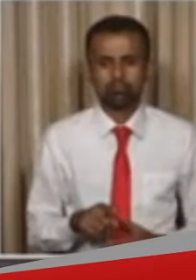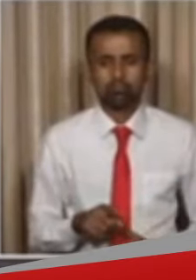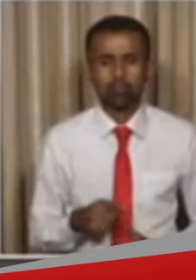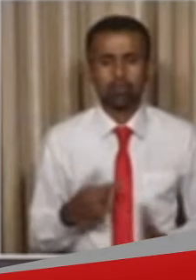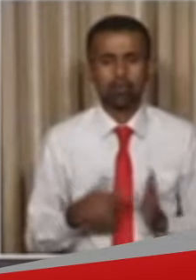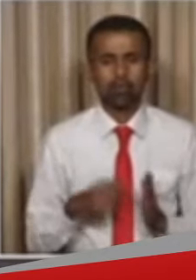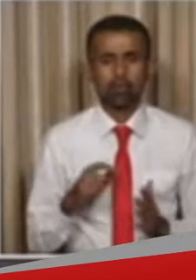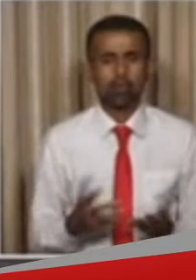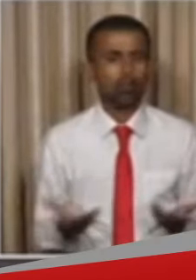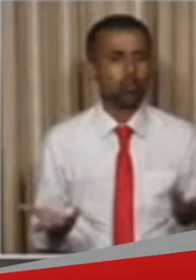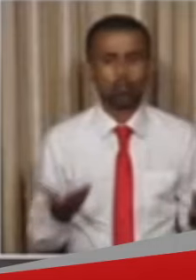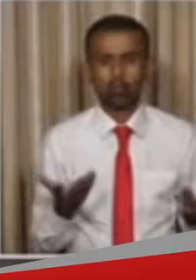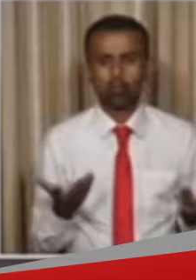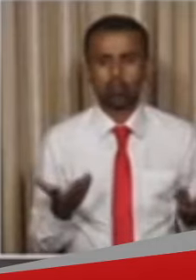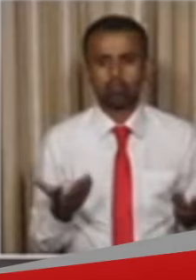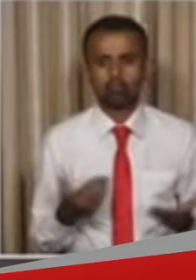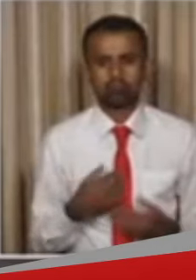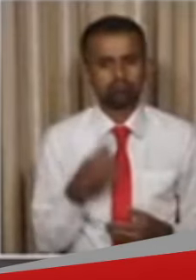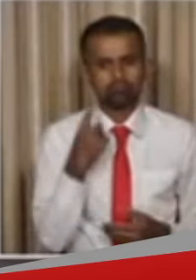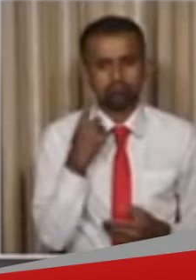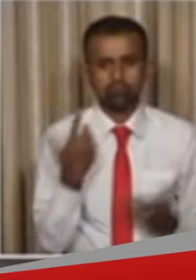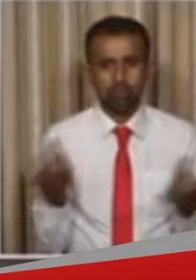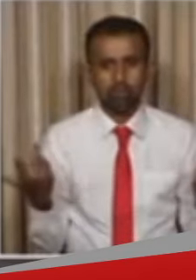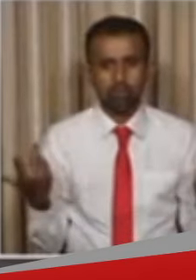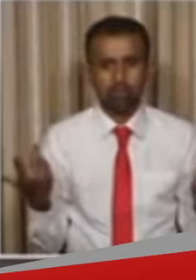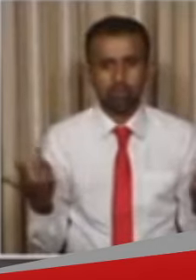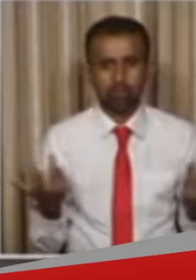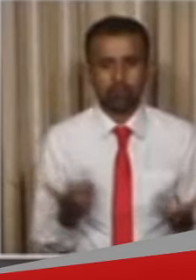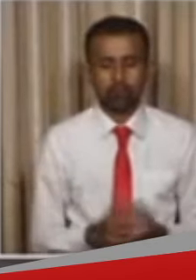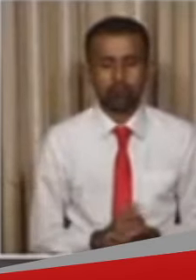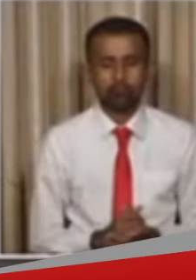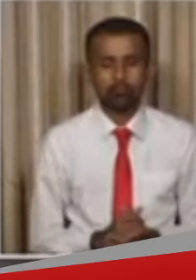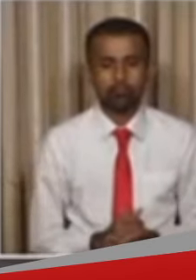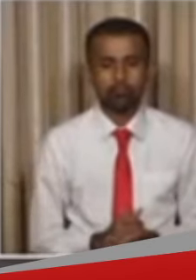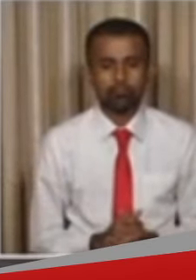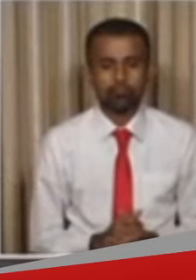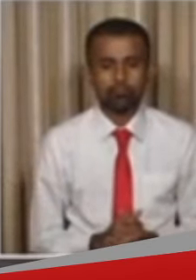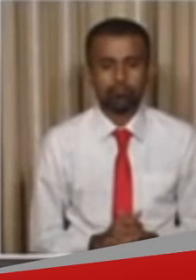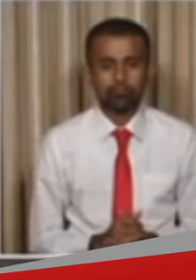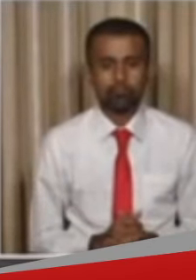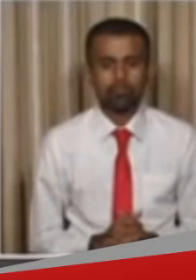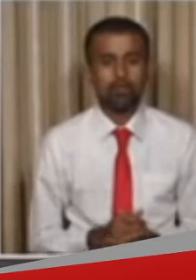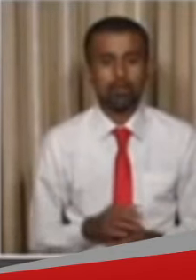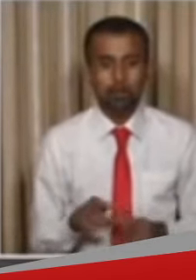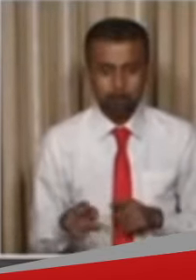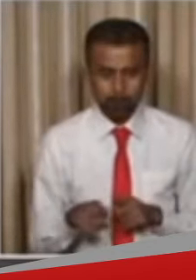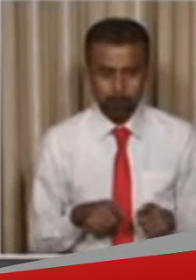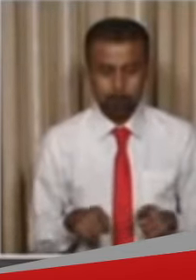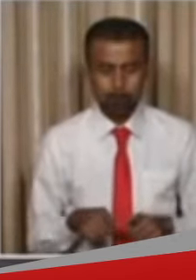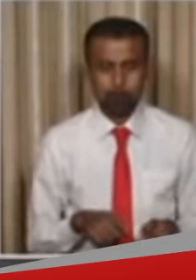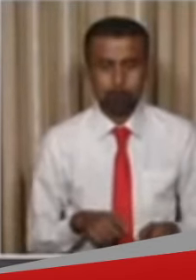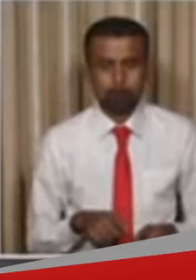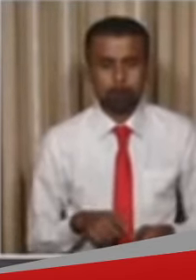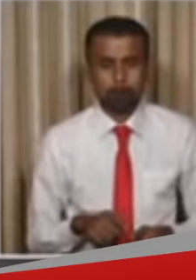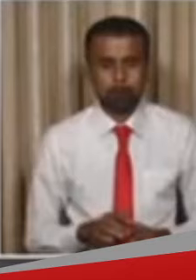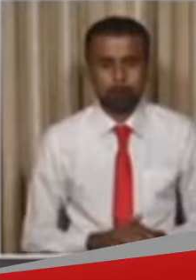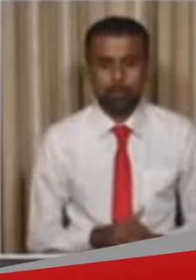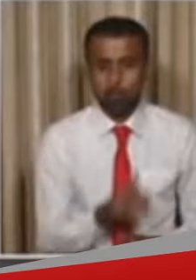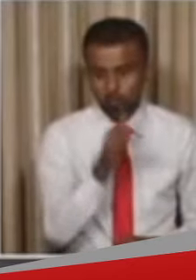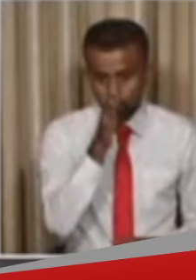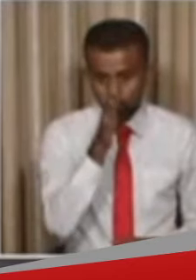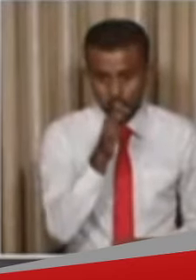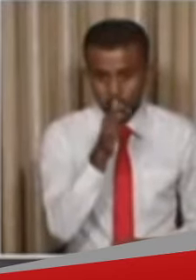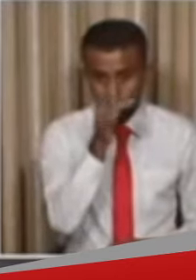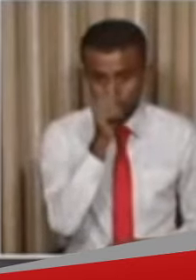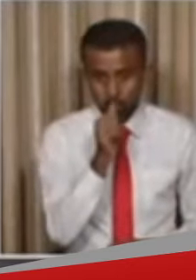තාක්ෂණය තියෙනවද කිසි දෙයක් දන්නේ නැහැ. ගරු මූලාසනාරුවට මන්ත්‍රීතුමියනි මේ වගේ හොරකම්